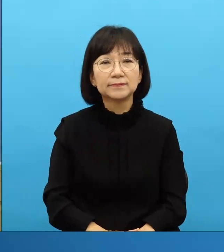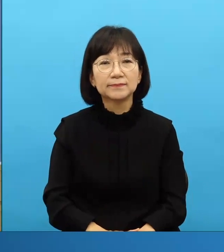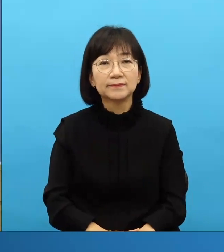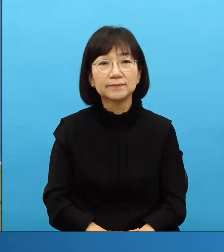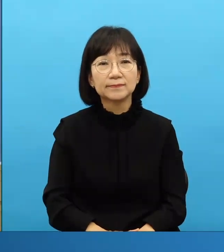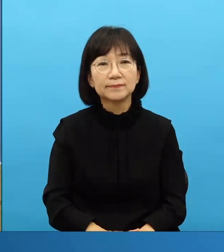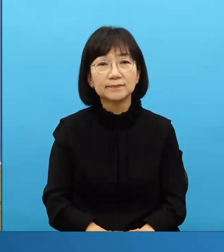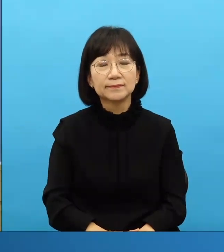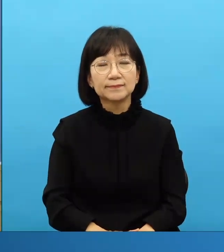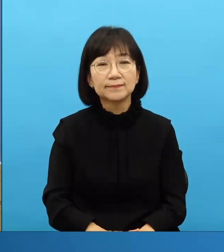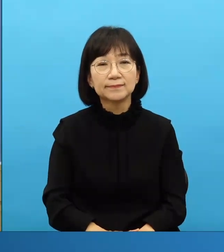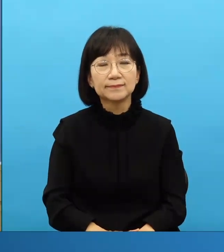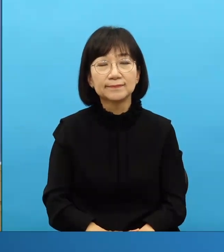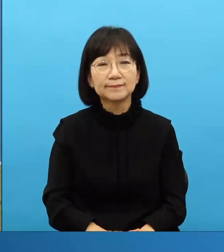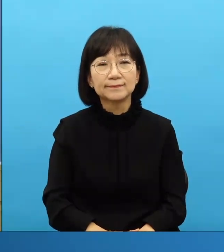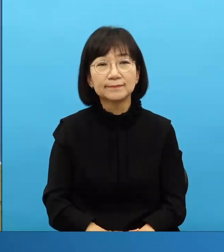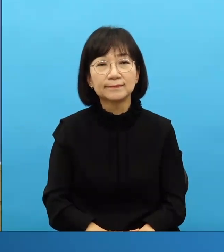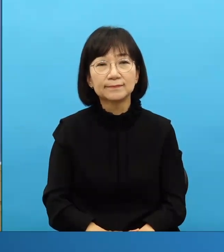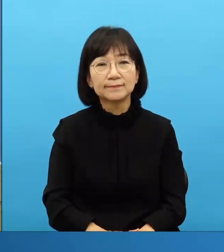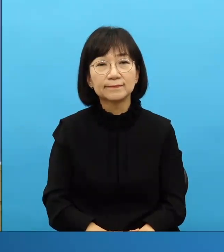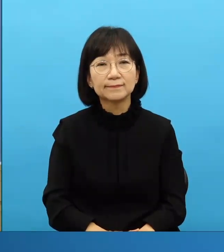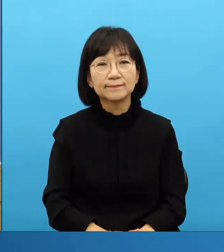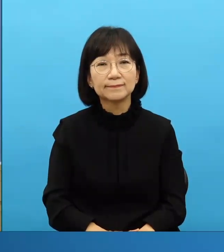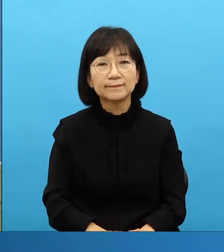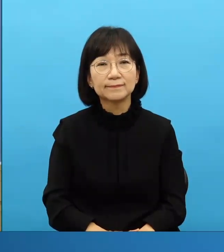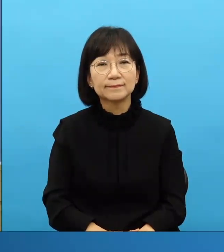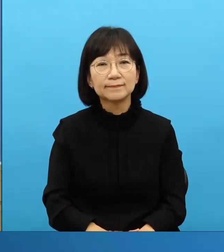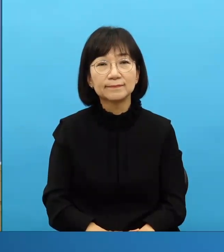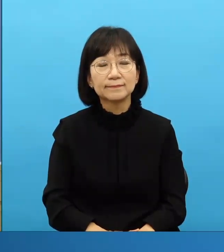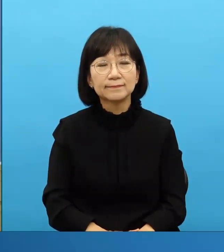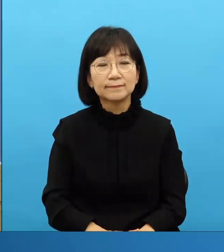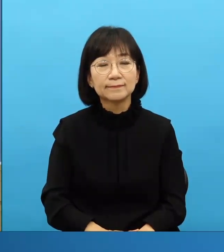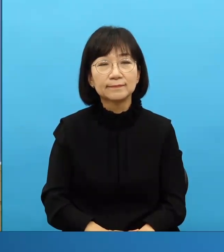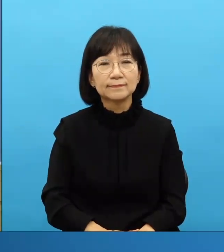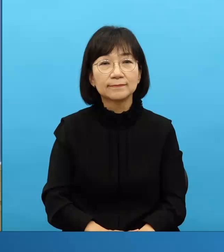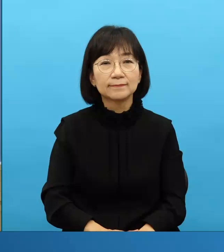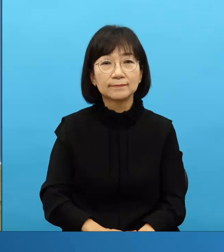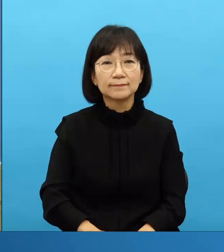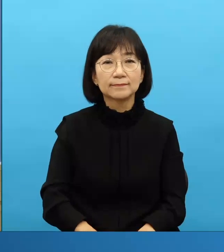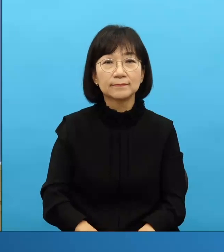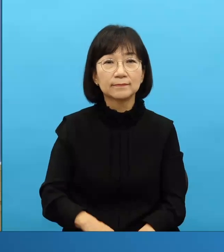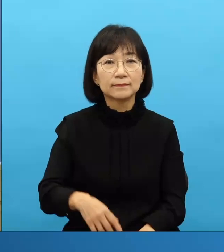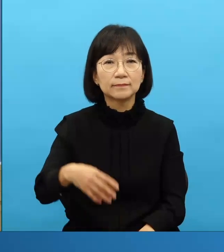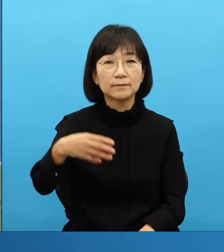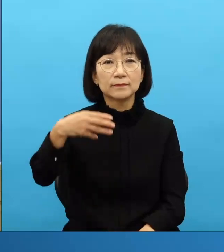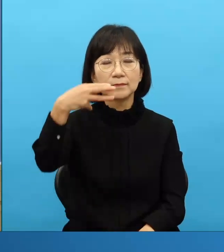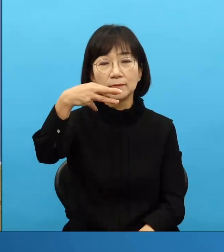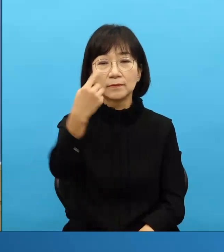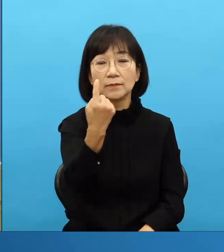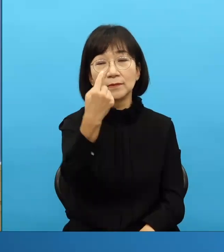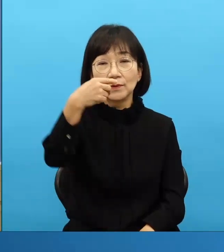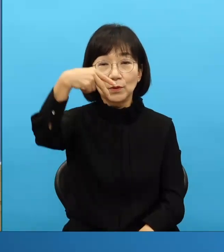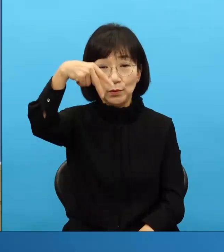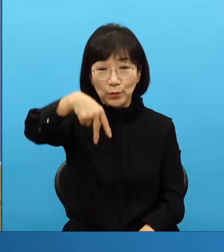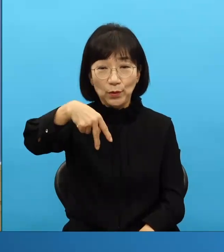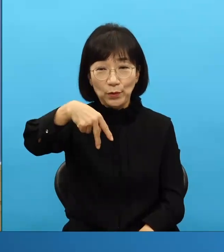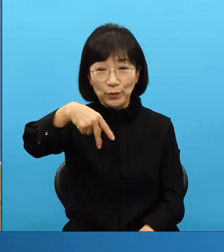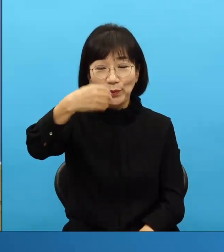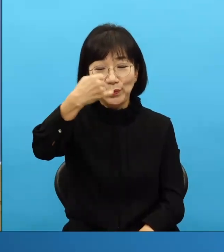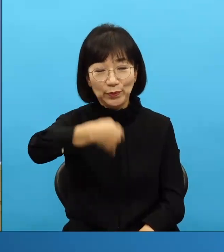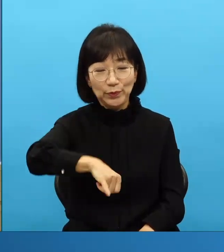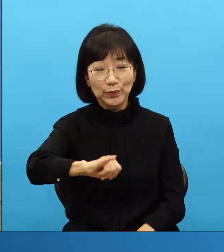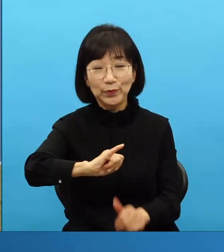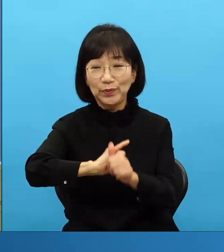taking any heed to it. 롯의 사이들이 하나님의 말씀을 농담으로 여겼다 그랬어요. It says that